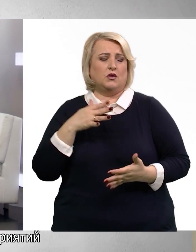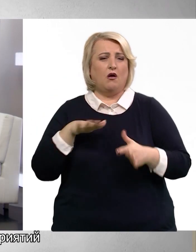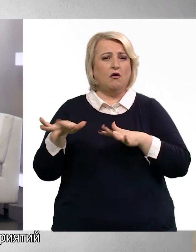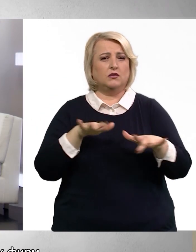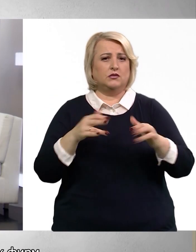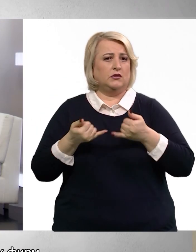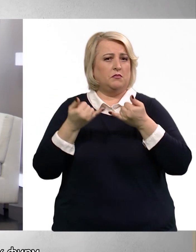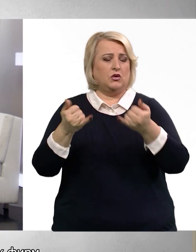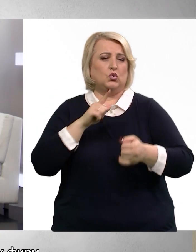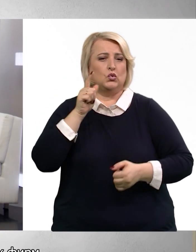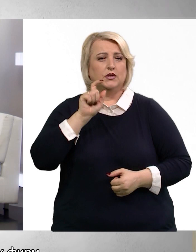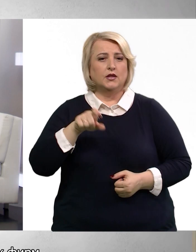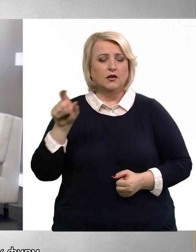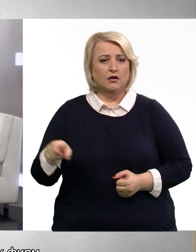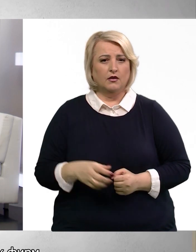pentru tineri,